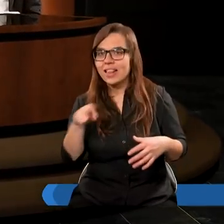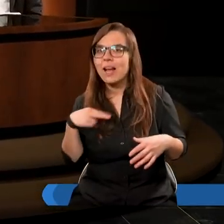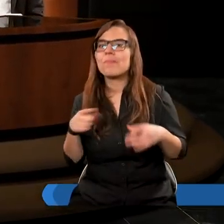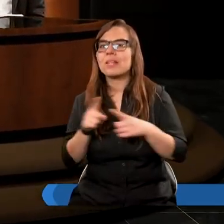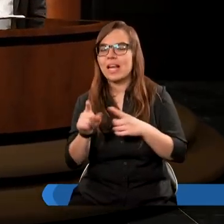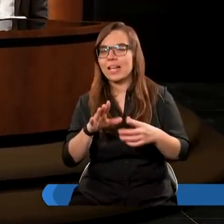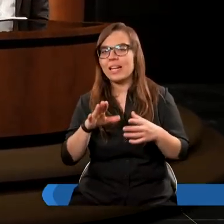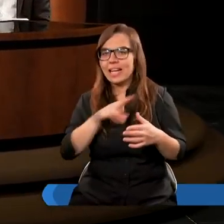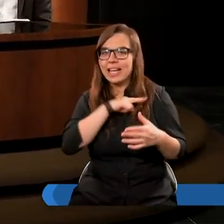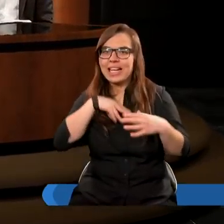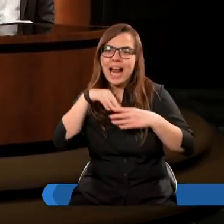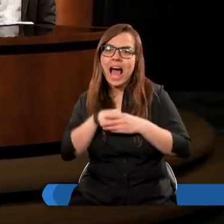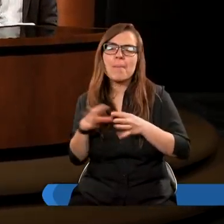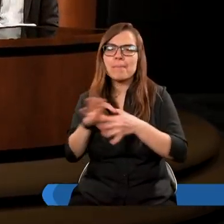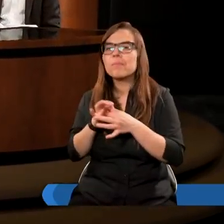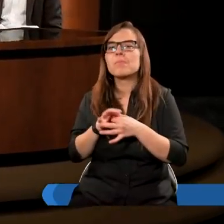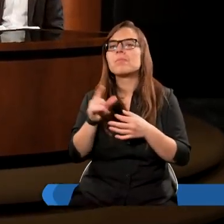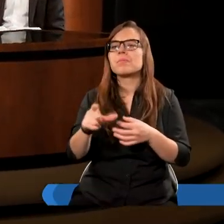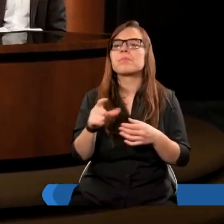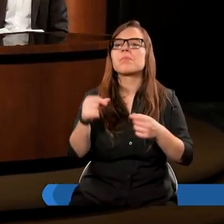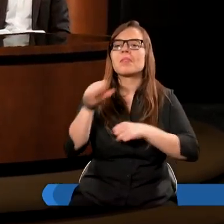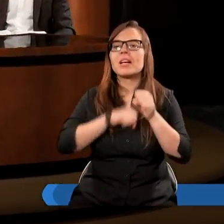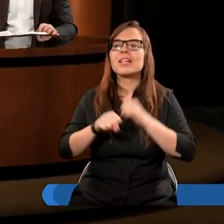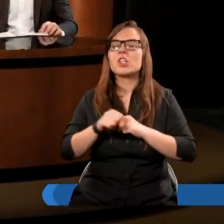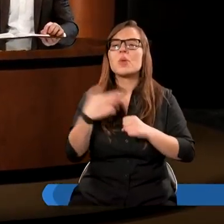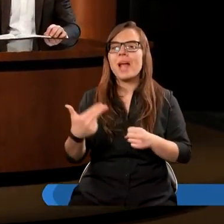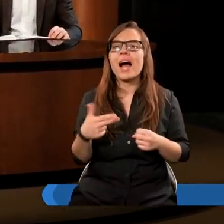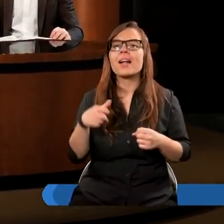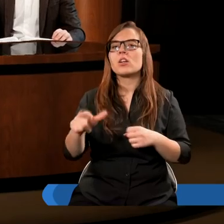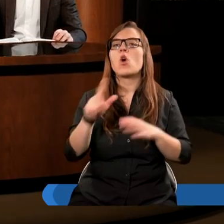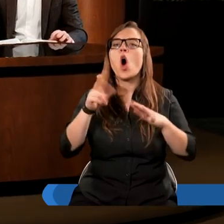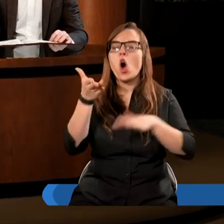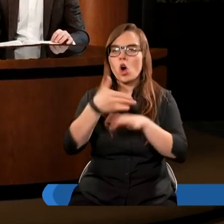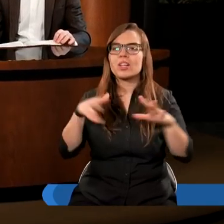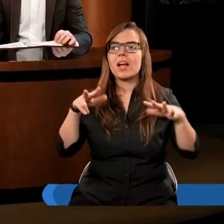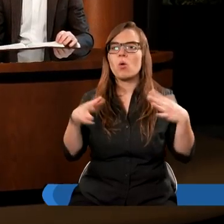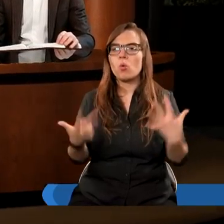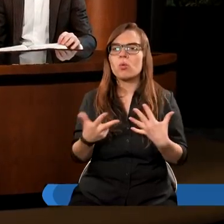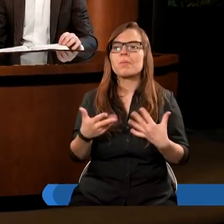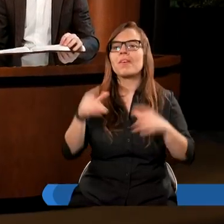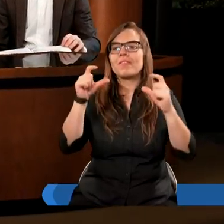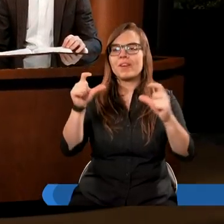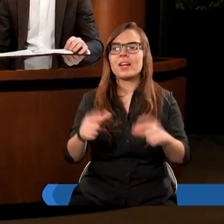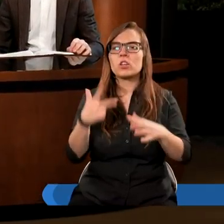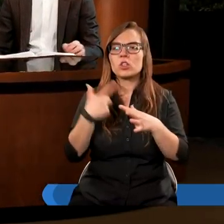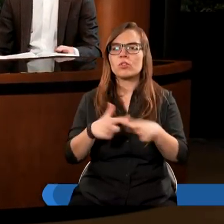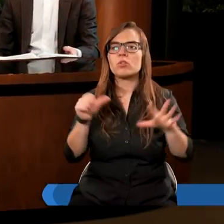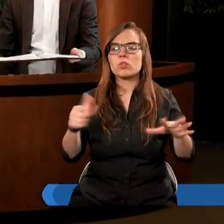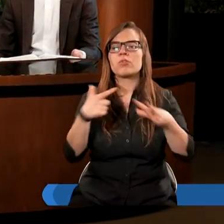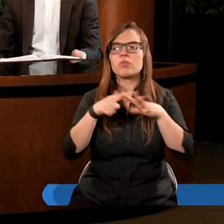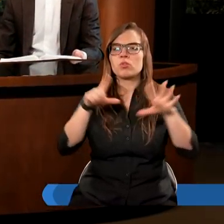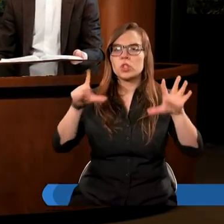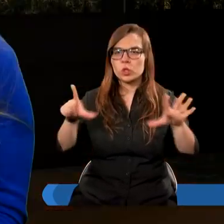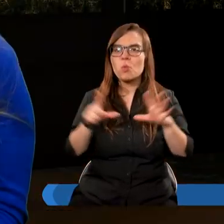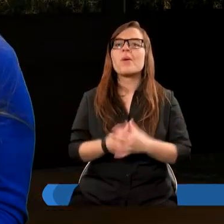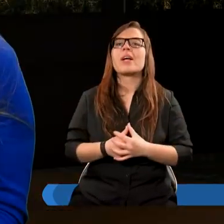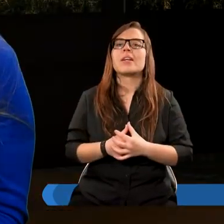po naszej stronie, jest werset z Listu do Rzymian, rozdział ósmy, i tutaj werset 26-27,